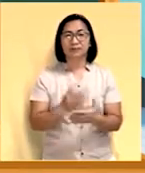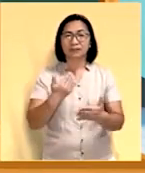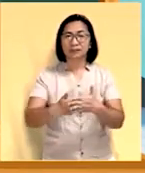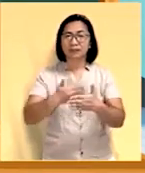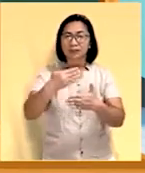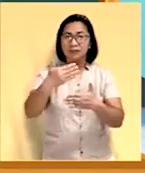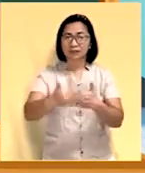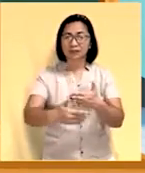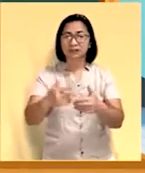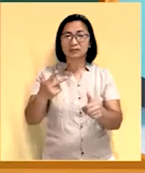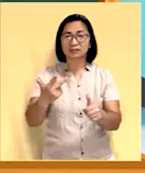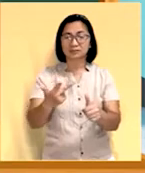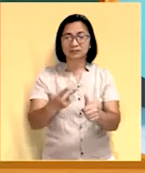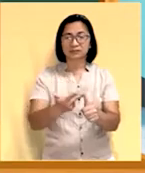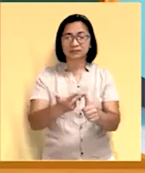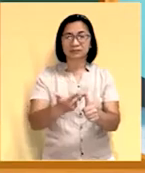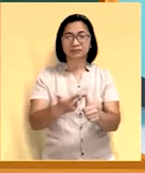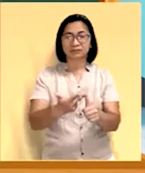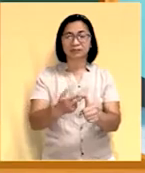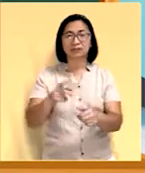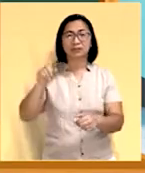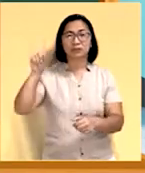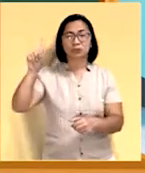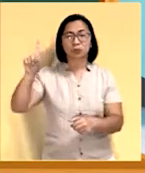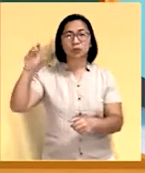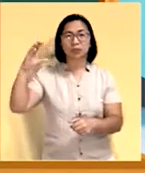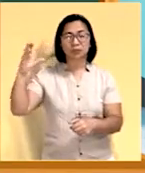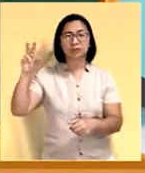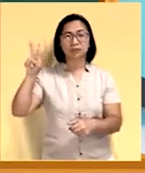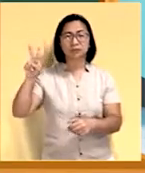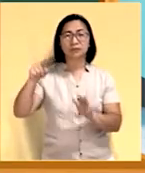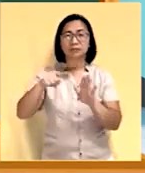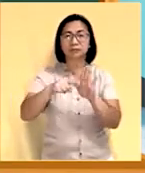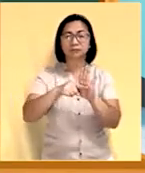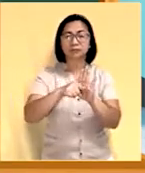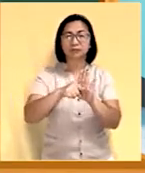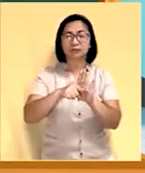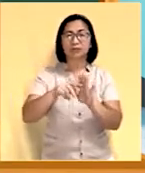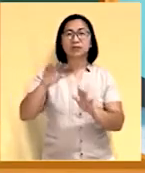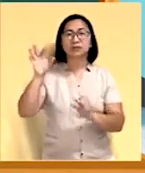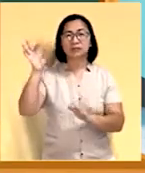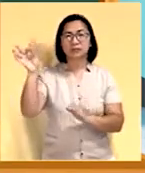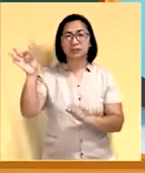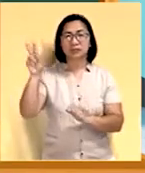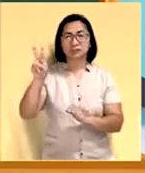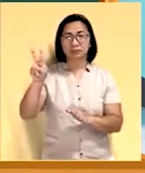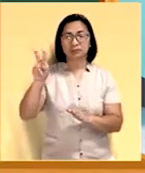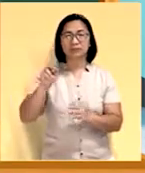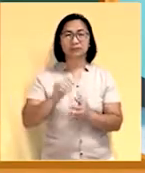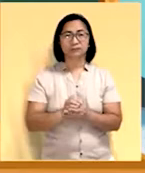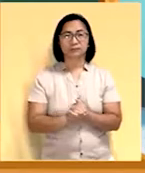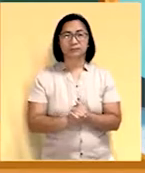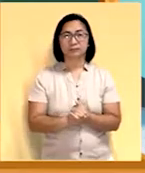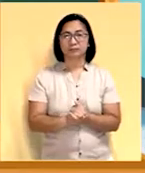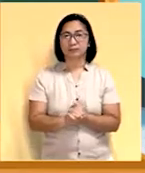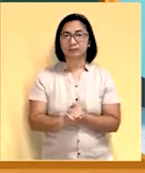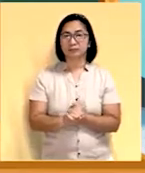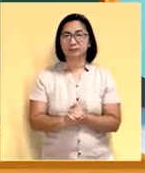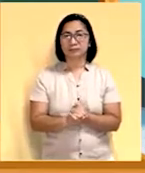Dumako tayo sa ikatlong bilang. 102 minus 92.